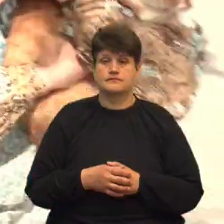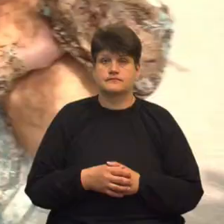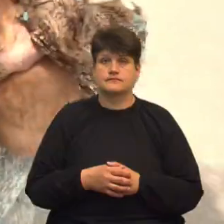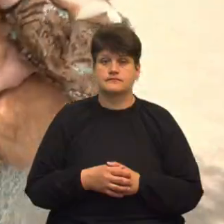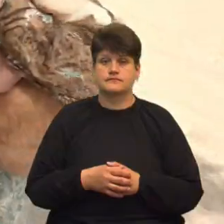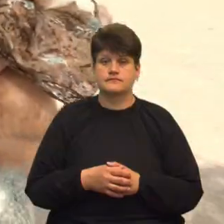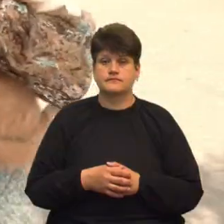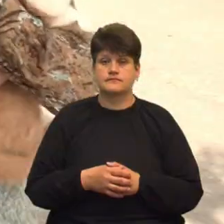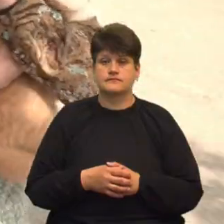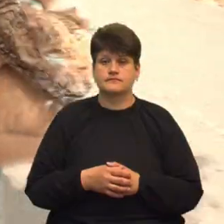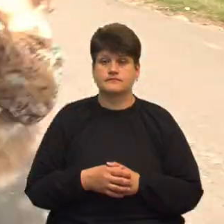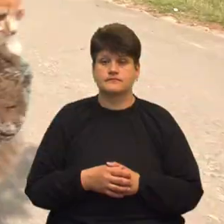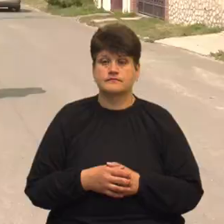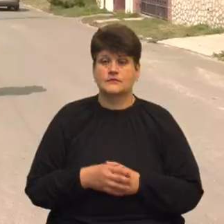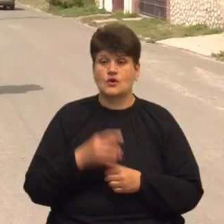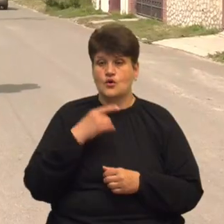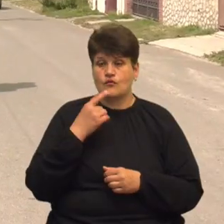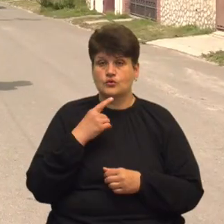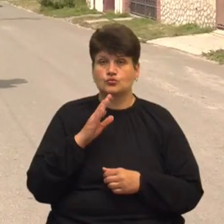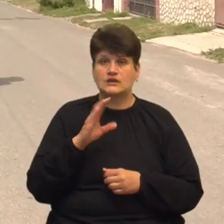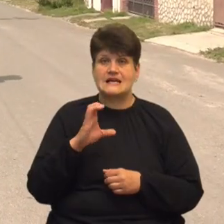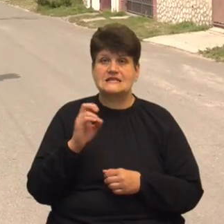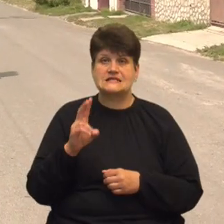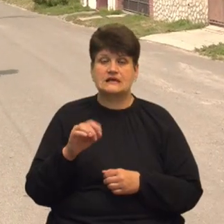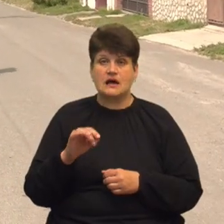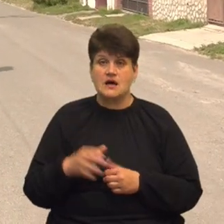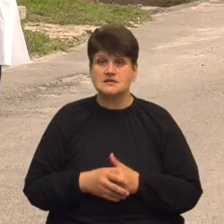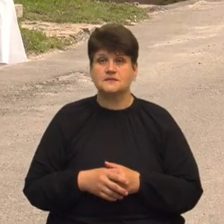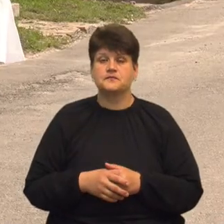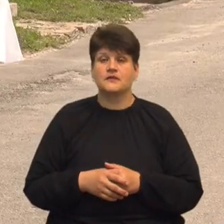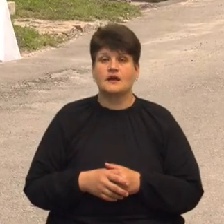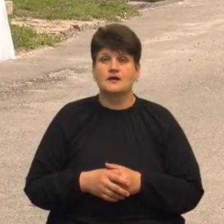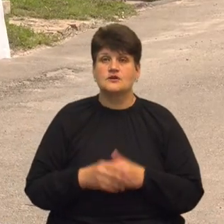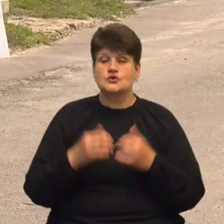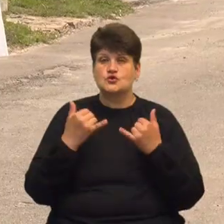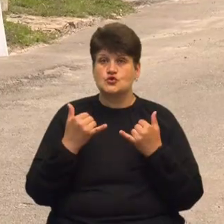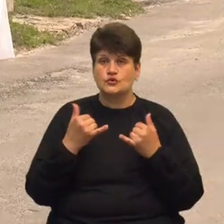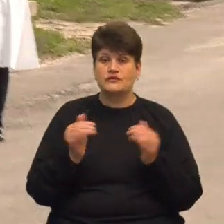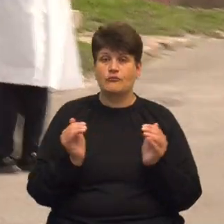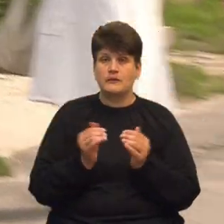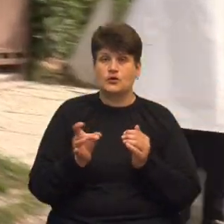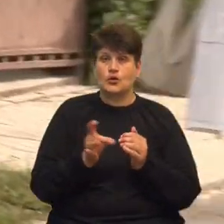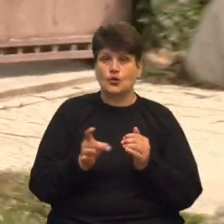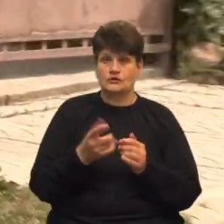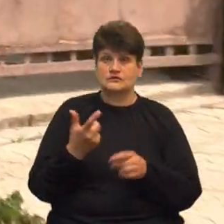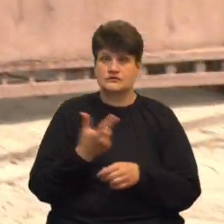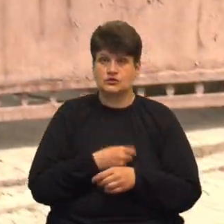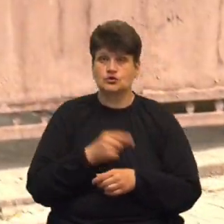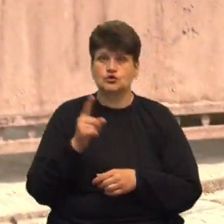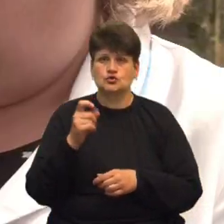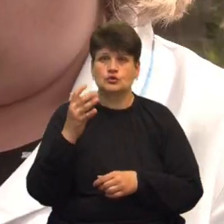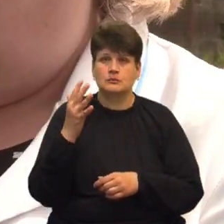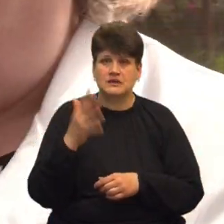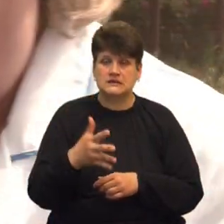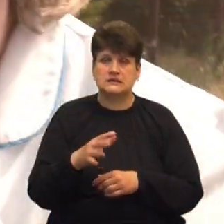Рижий. Така ж сказ якийсь буде. Сьогодні у мікрорайоні Кутківці провакцинували від сказу 150 котів і собак,